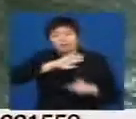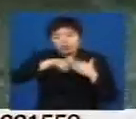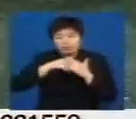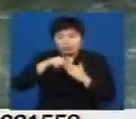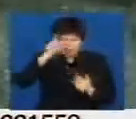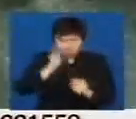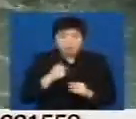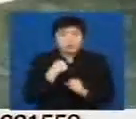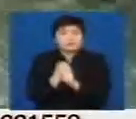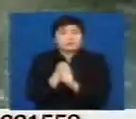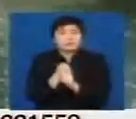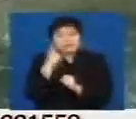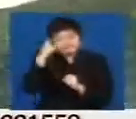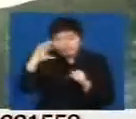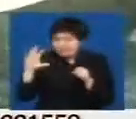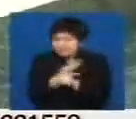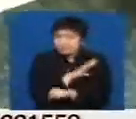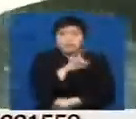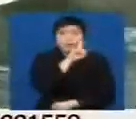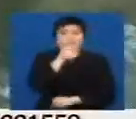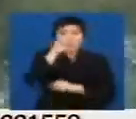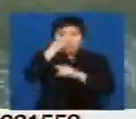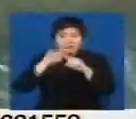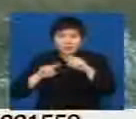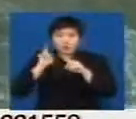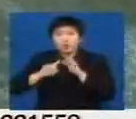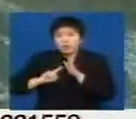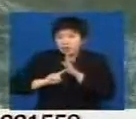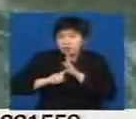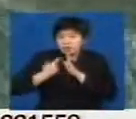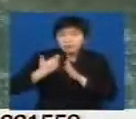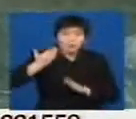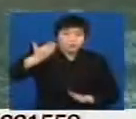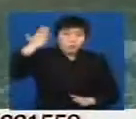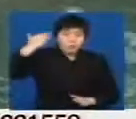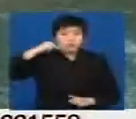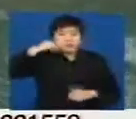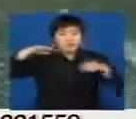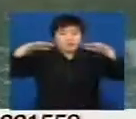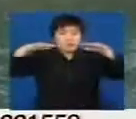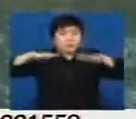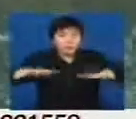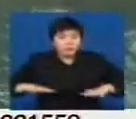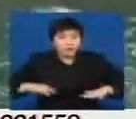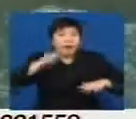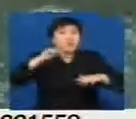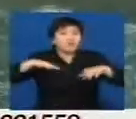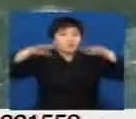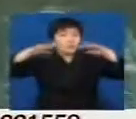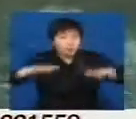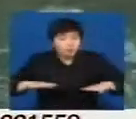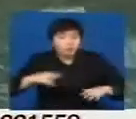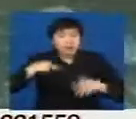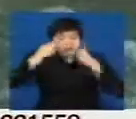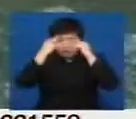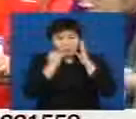พวกนี้ต้องทำทั้งหมด จะเป็นไปอย่างนั้น 100% ครับครับคือต้องเริ่มตั้งแต่สมัยเมื่อน้ำรถใหม่ๆการยกเองเนี่ยเดินทาง